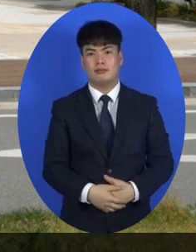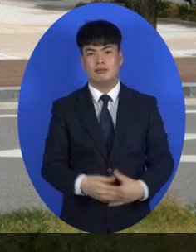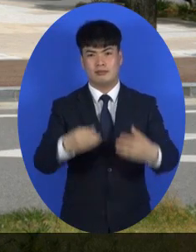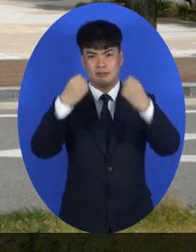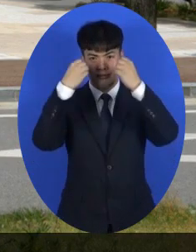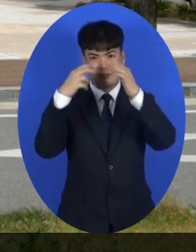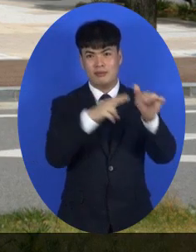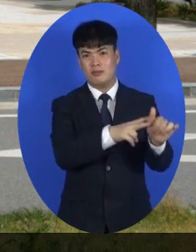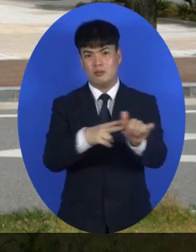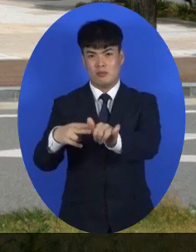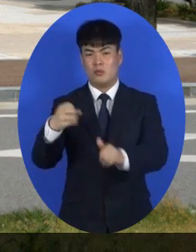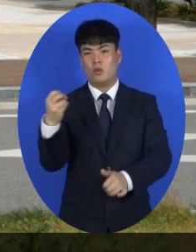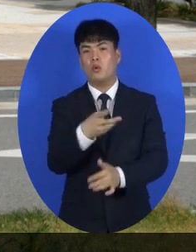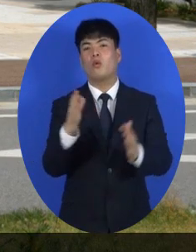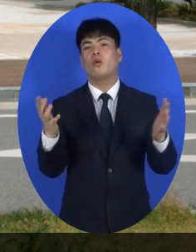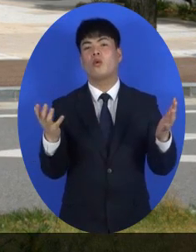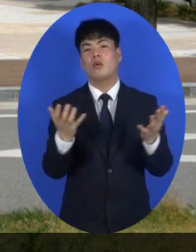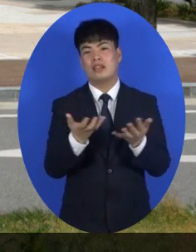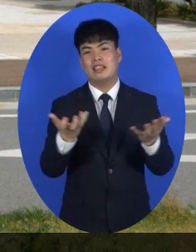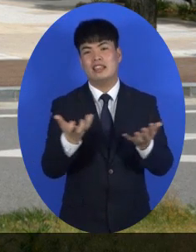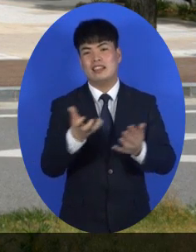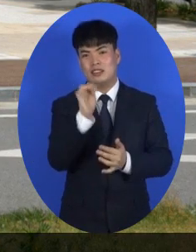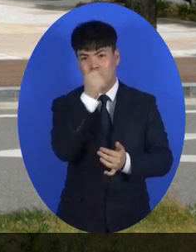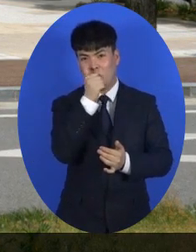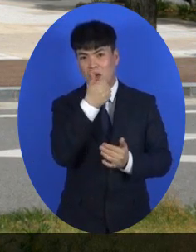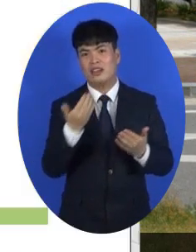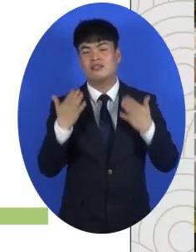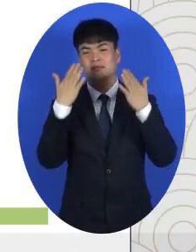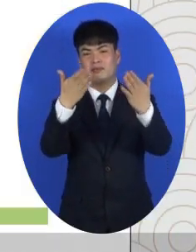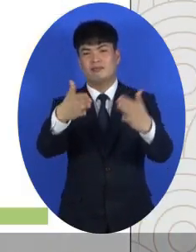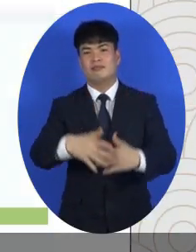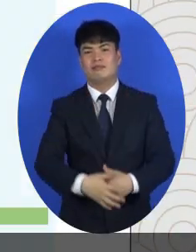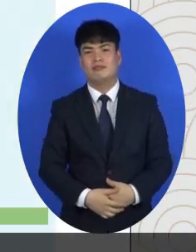이어서 생생정보 소식과 일자리 정보 소식입니다.